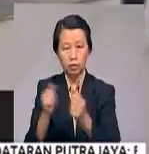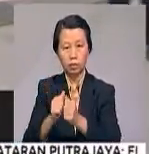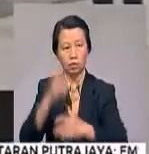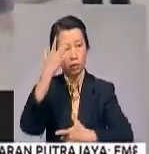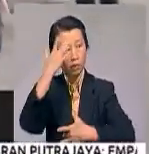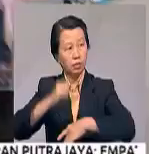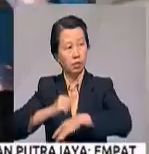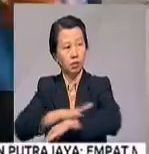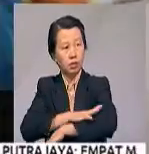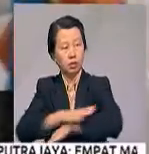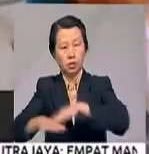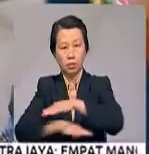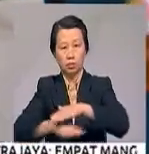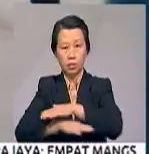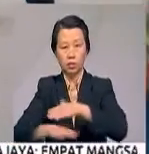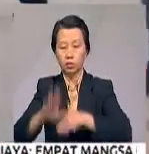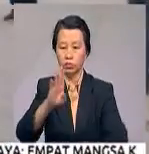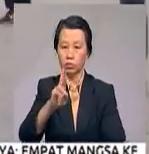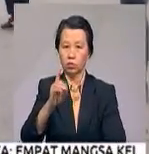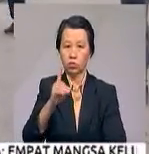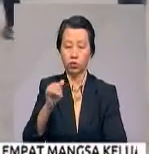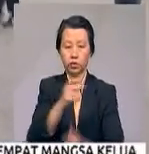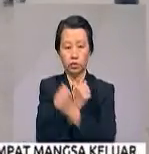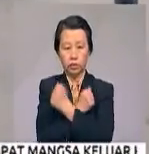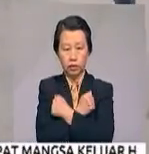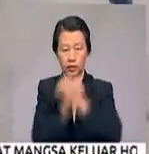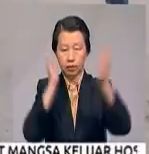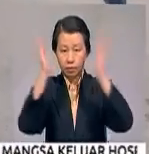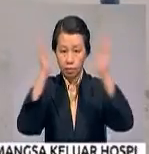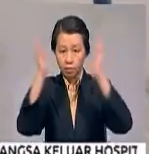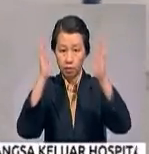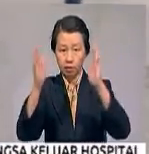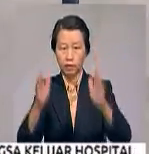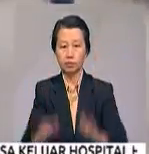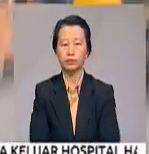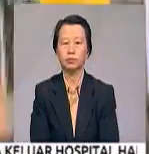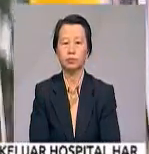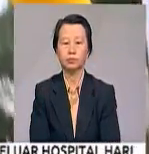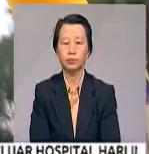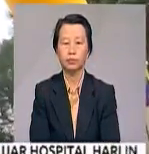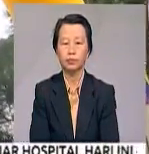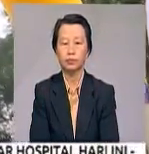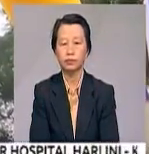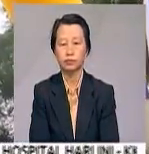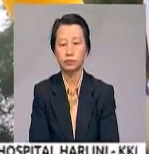kanser di bawah Yayasan Budi Penyayang Malaysia. Syamimi Saripan, RTM.